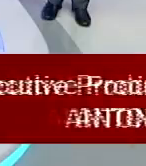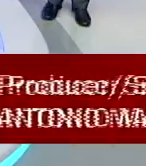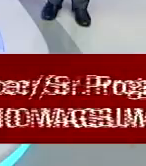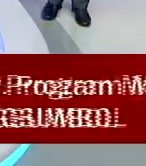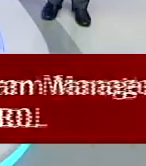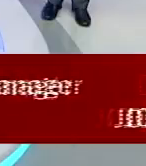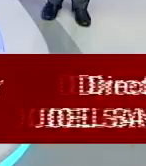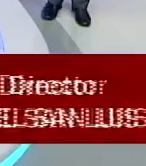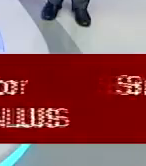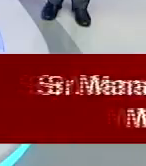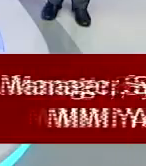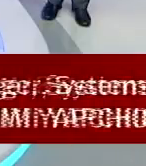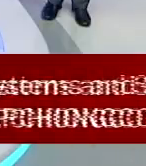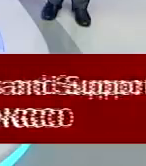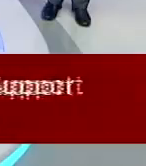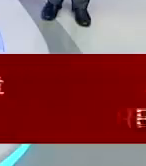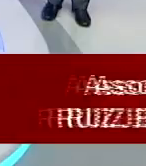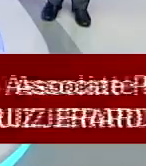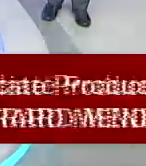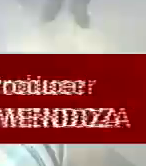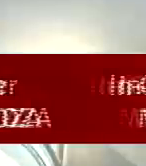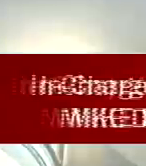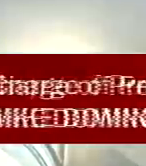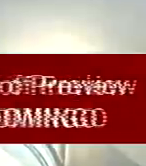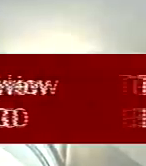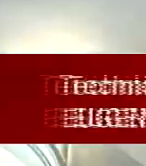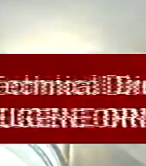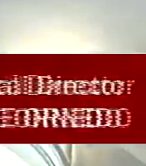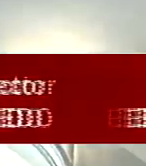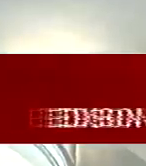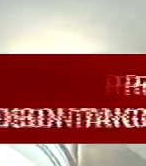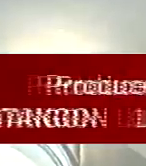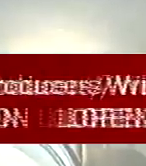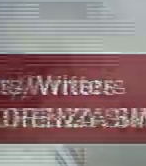natutulog ang balita, nakatutok kami 24 oras.